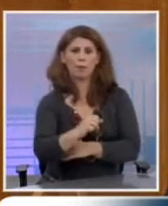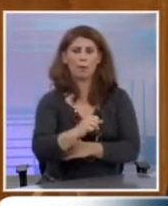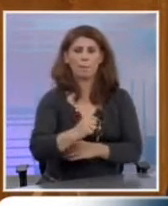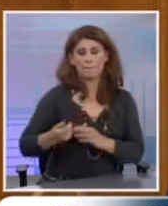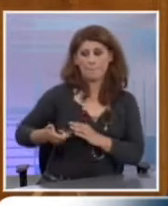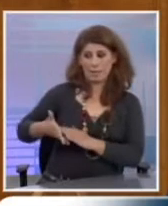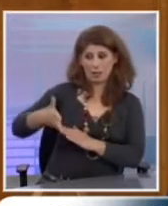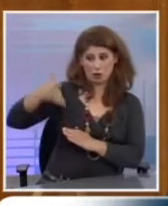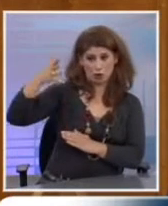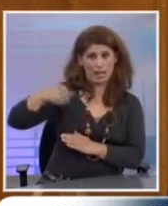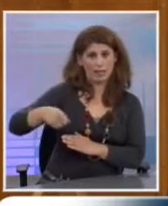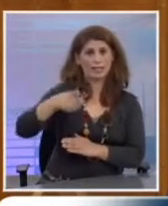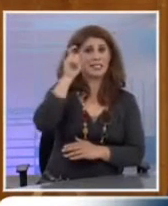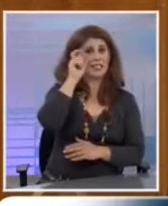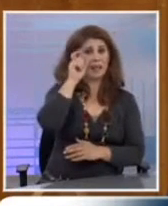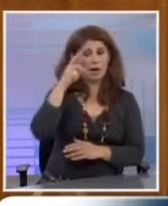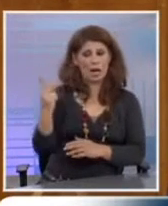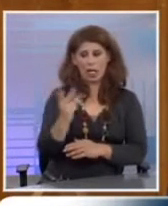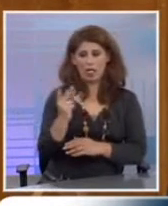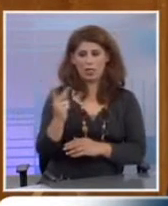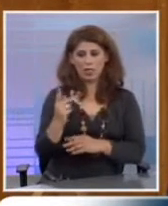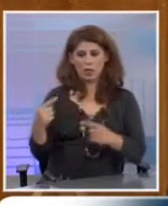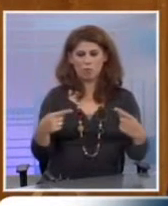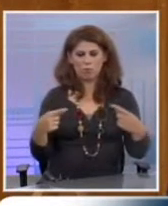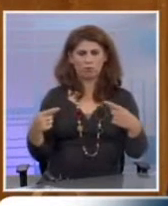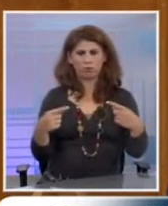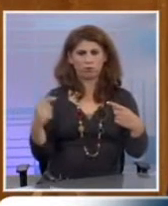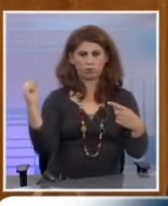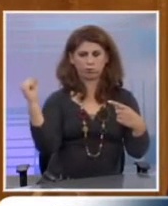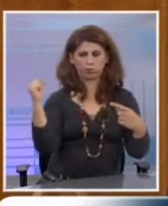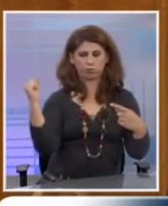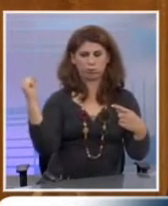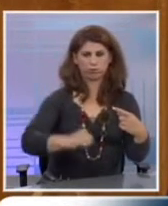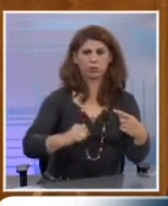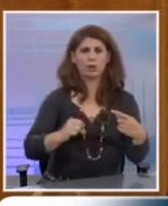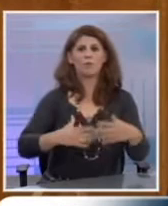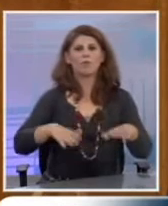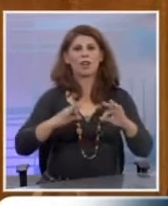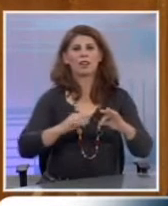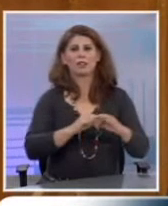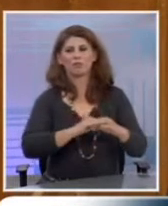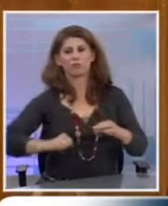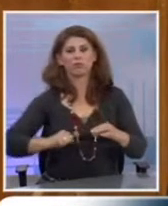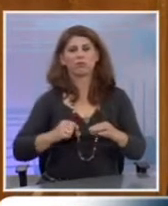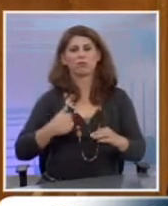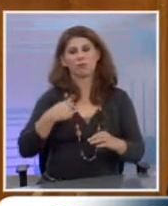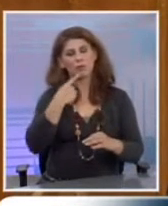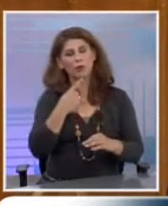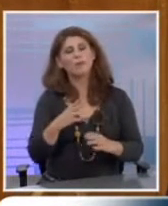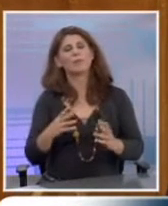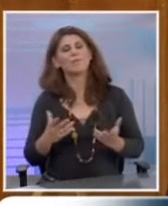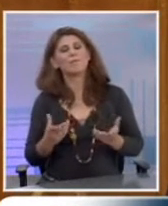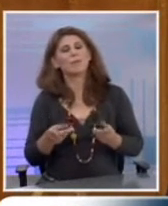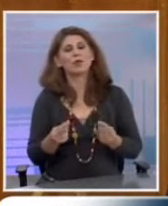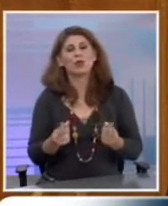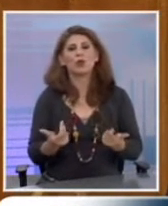Μητσοτάκη και στον κύριο Σαμαρά, το οποίο μπορεί να πυροδότησε και τον πρώτο διαγωνισμό στον οποίο αναφέρθηκα. Και έτσι χάθηκε η